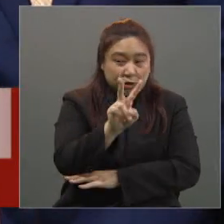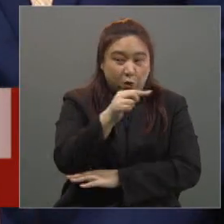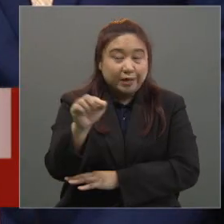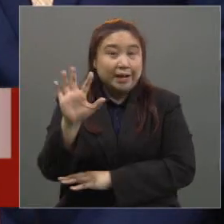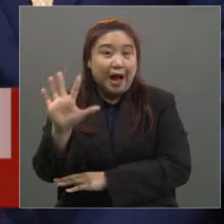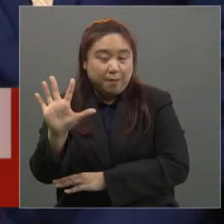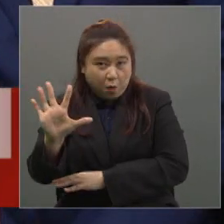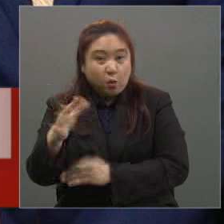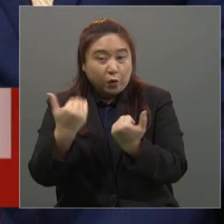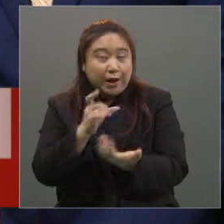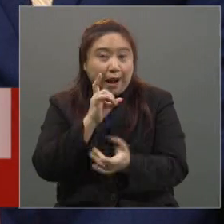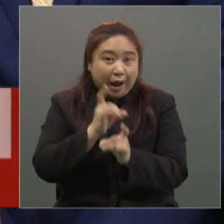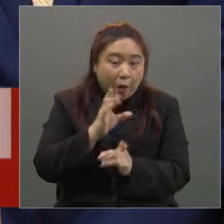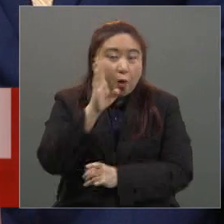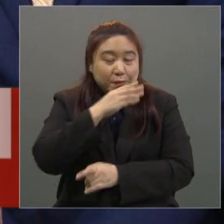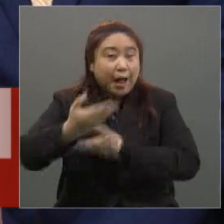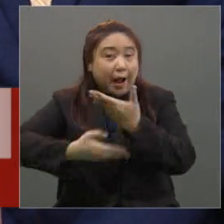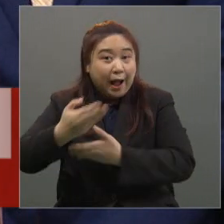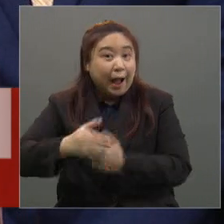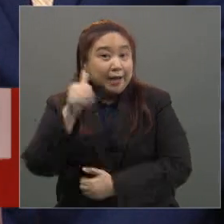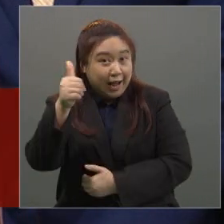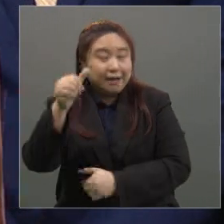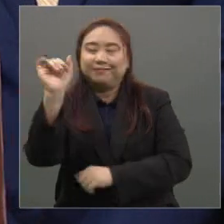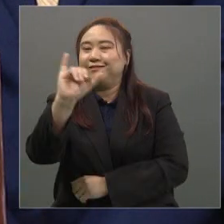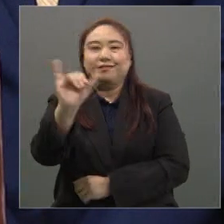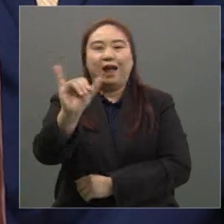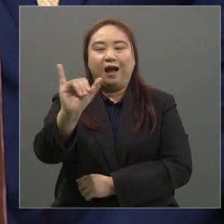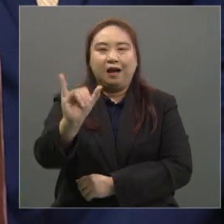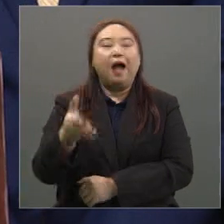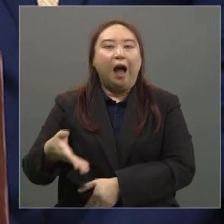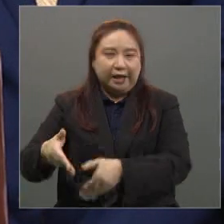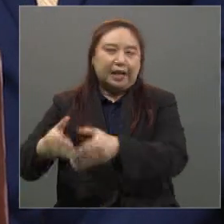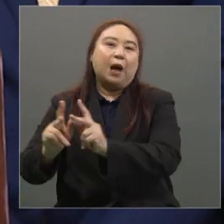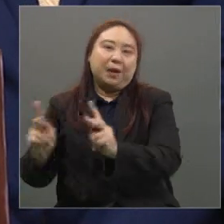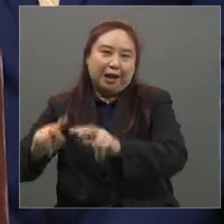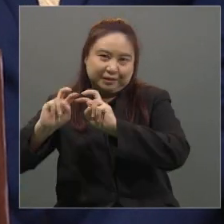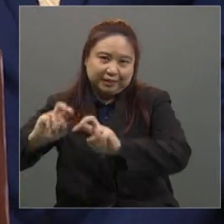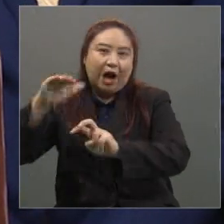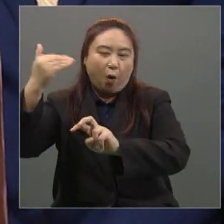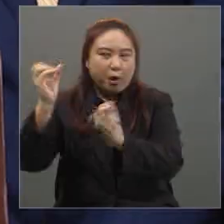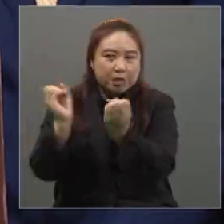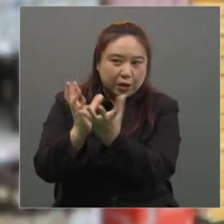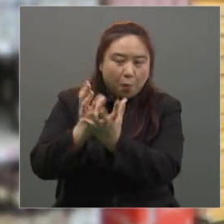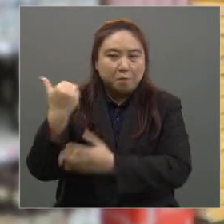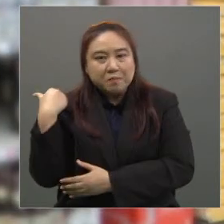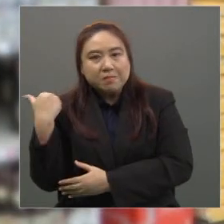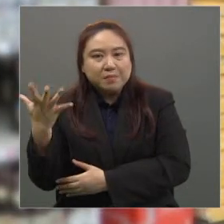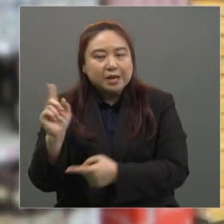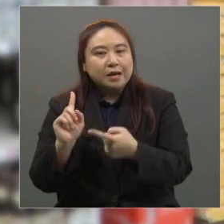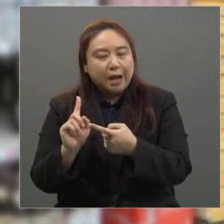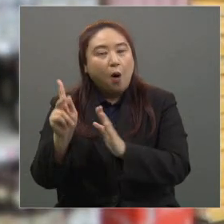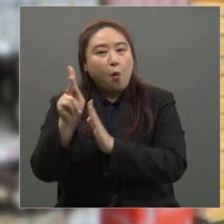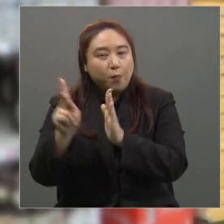17:00นโดยให้ตั้งคณะอนุกรรมการเพื่อศึกษาผลกระทบซึ่งต้องมีประเด็นที่ต้องพิจารณาทางกฎหมายทั้ง 3